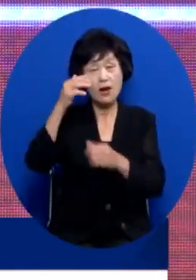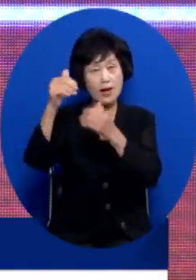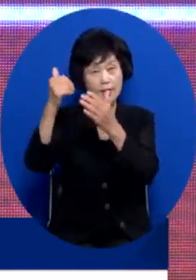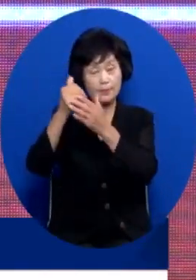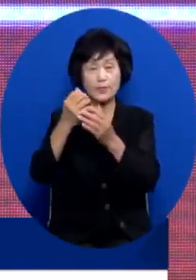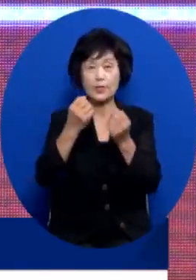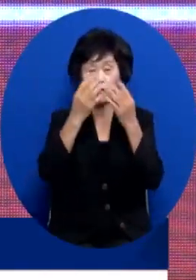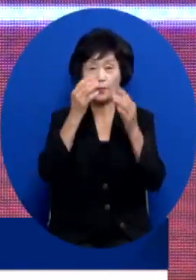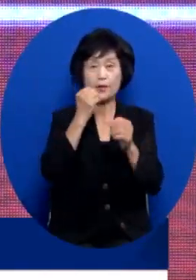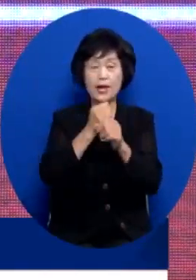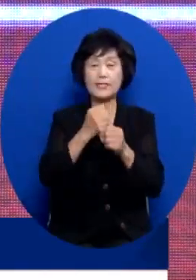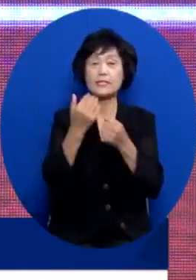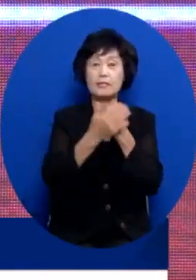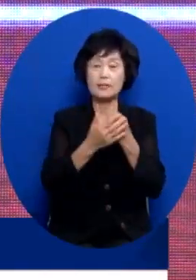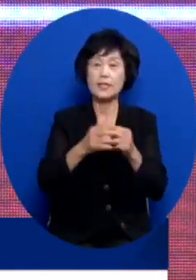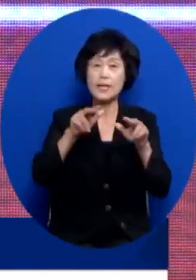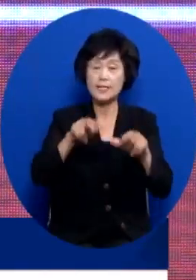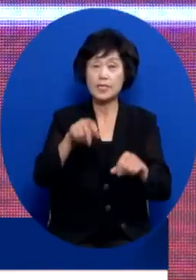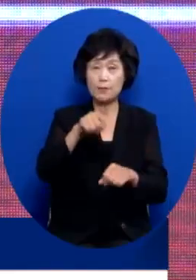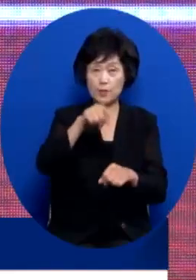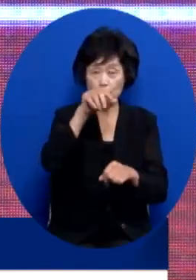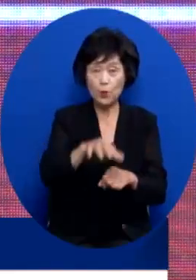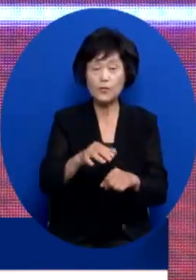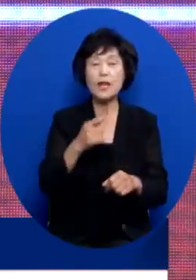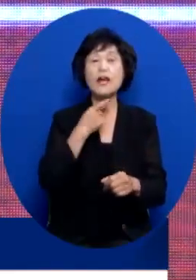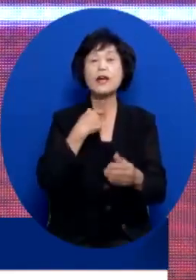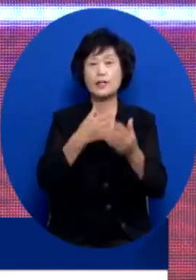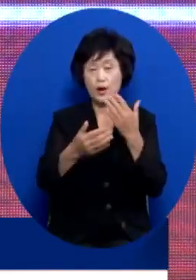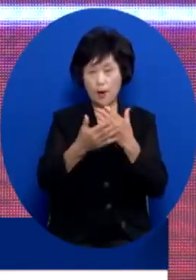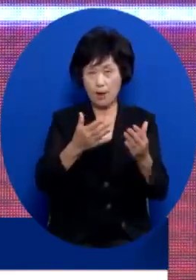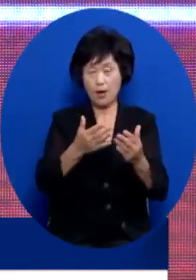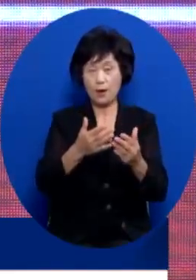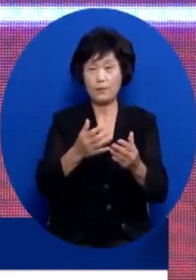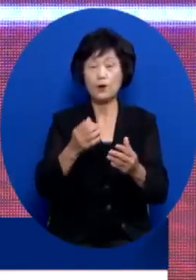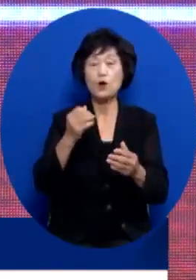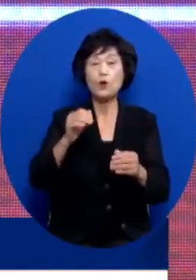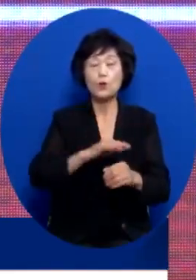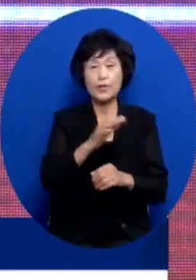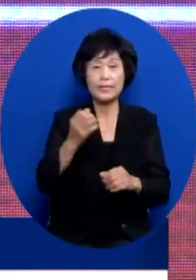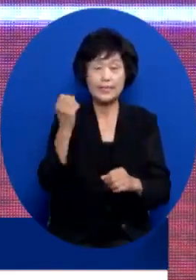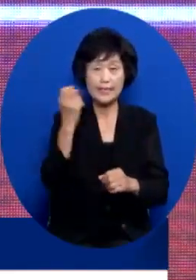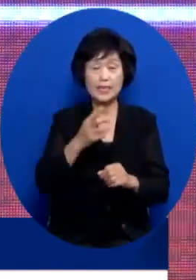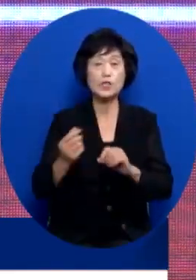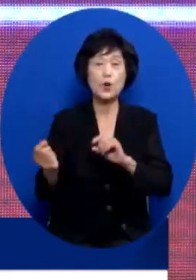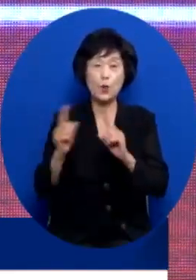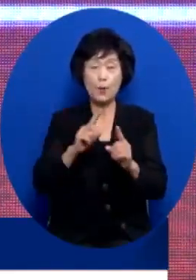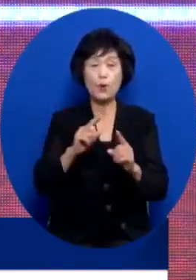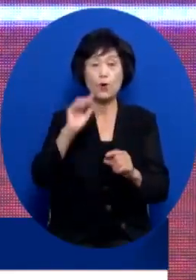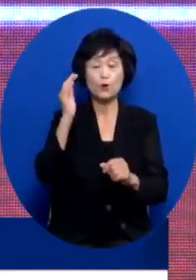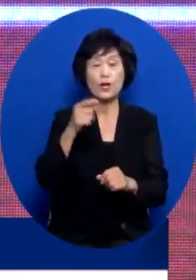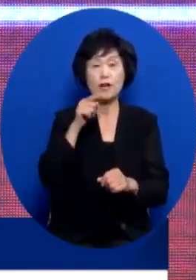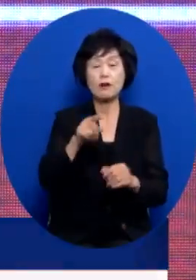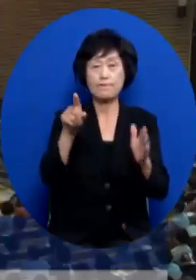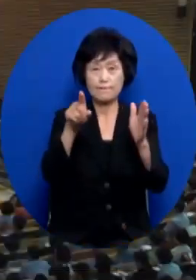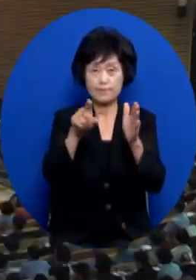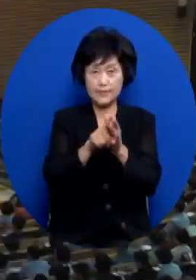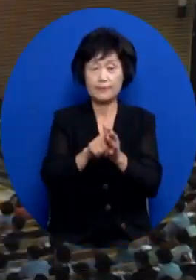은혜를 지금 우리 이 자리에서 경험하는 동안에 우리는 다시 회복될 것을